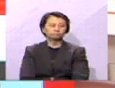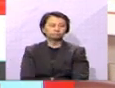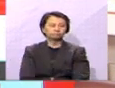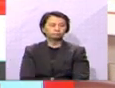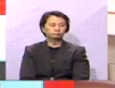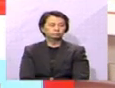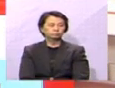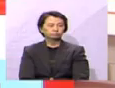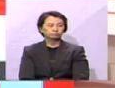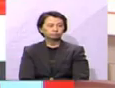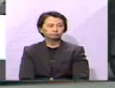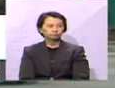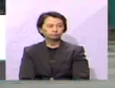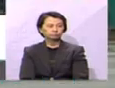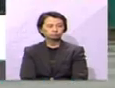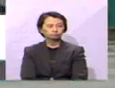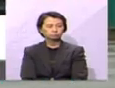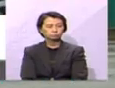chandran